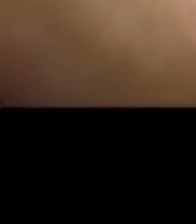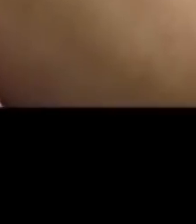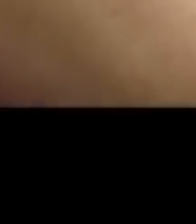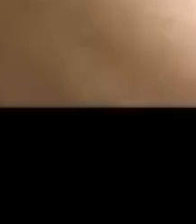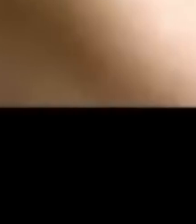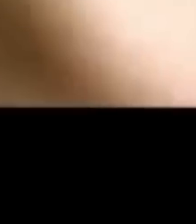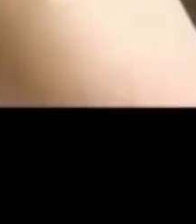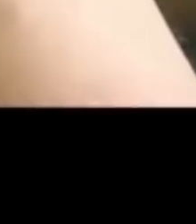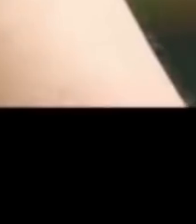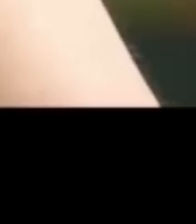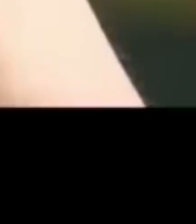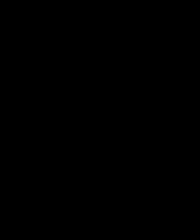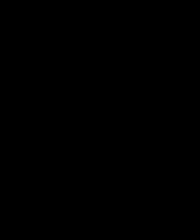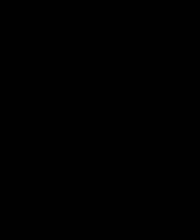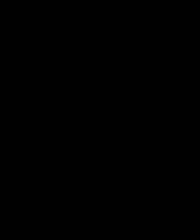าก